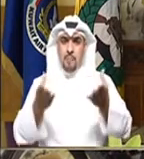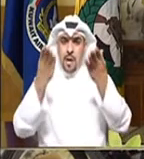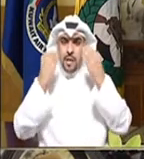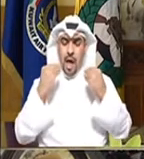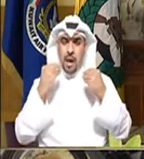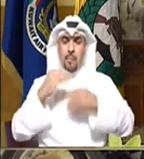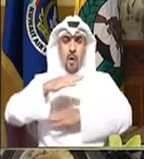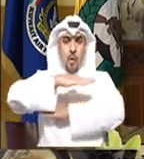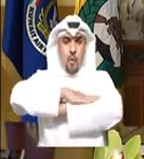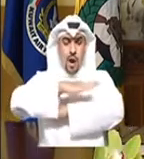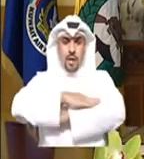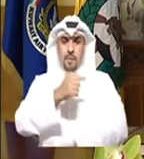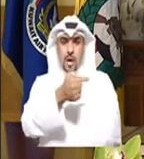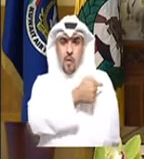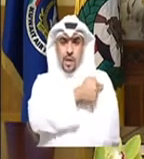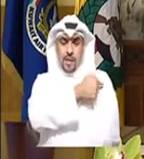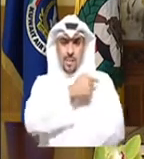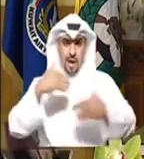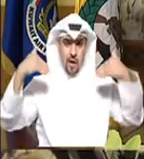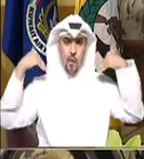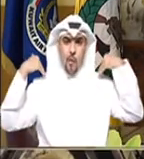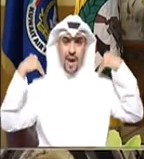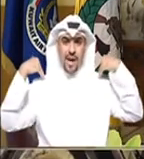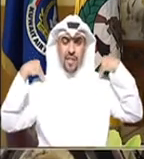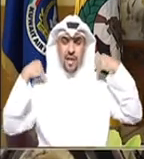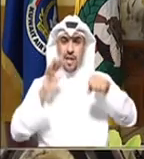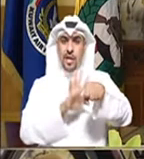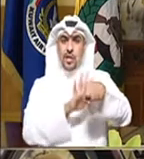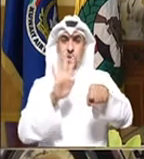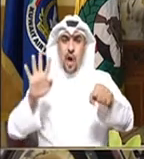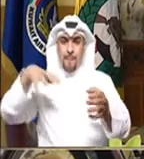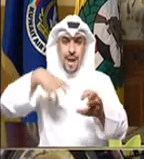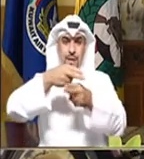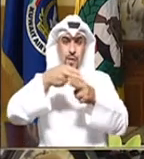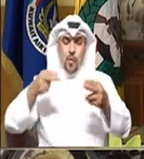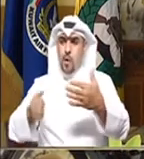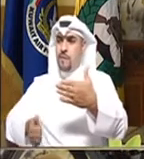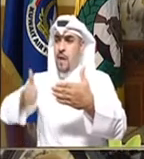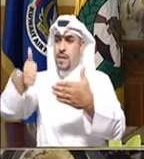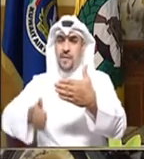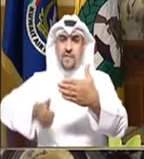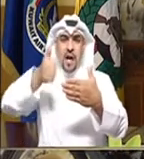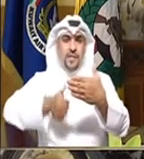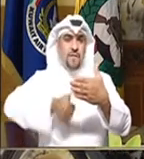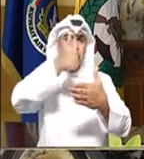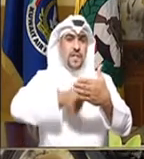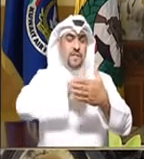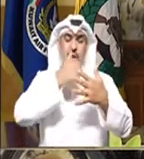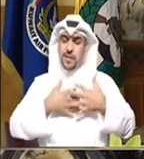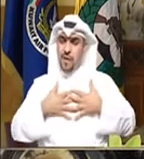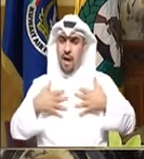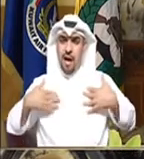والأدبية والطبية والرياضية في العديد من المعارض الإقليمية